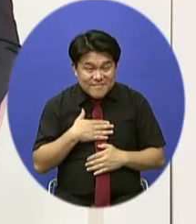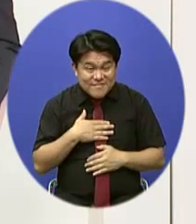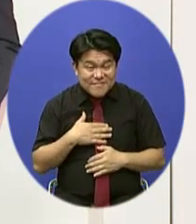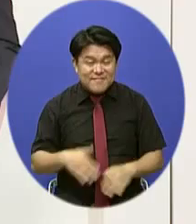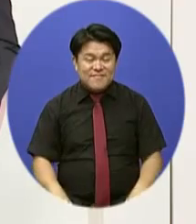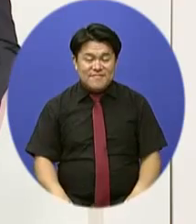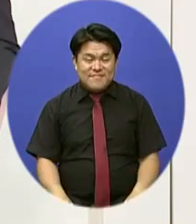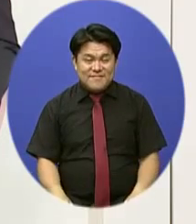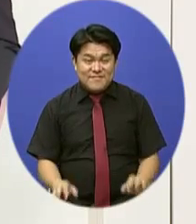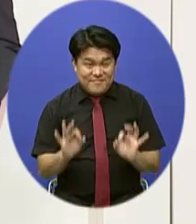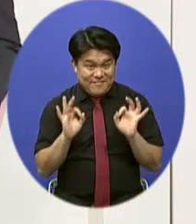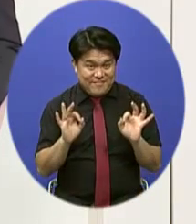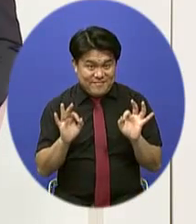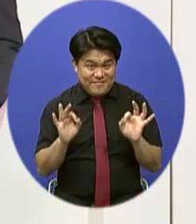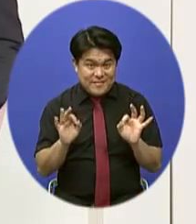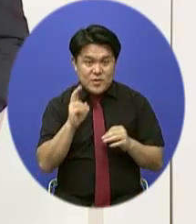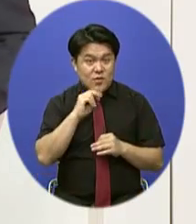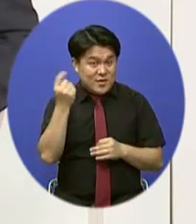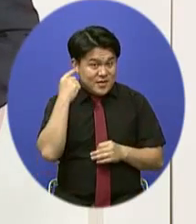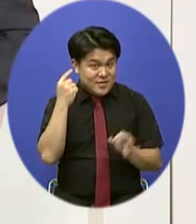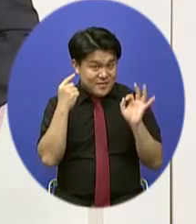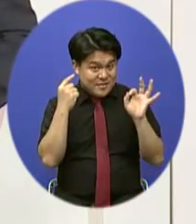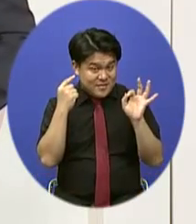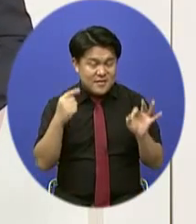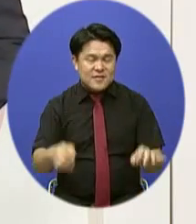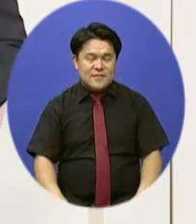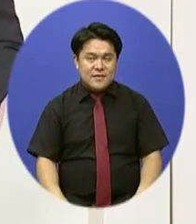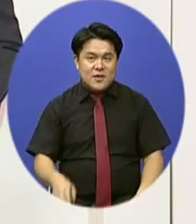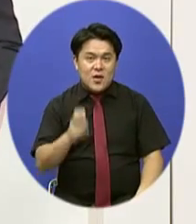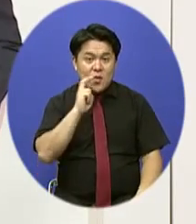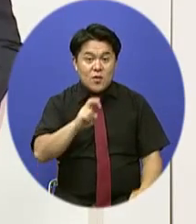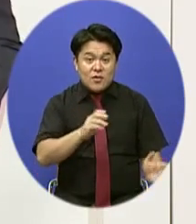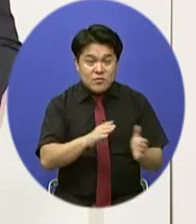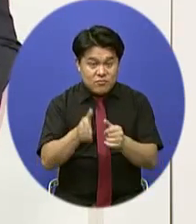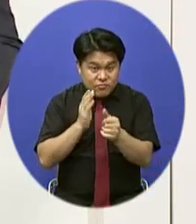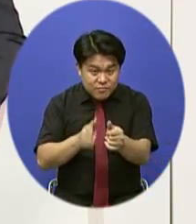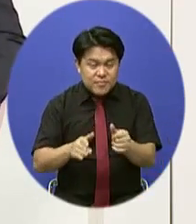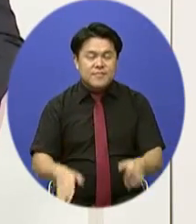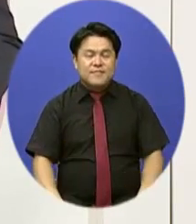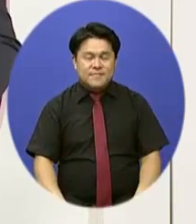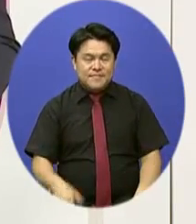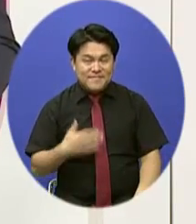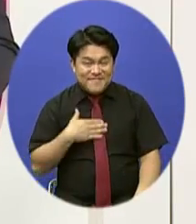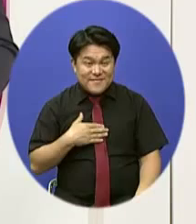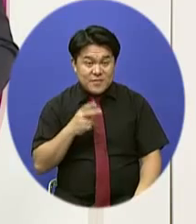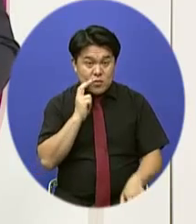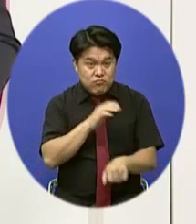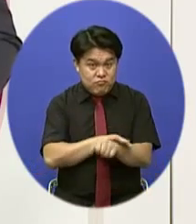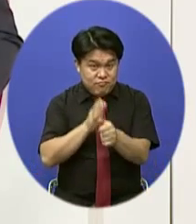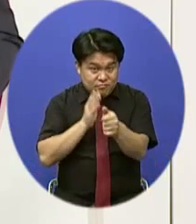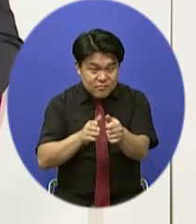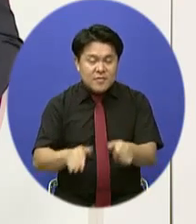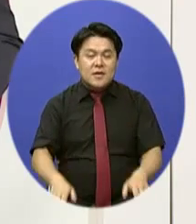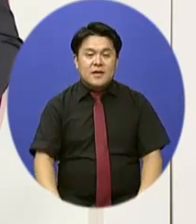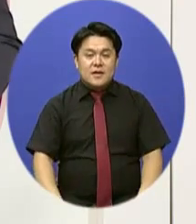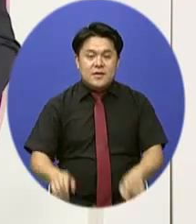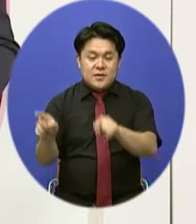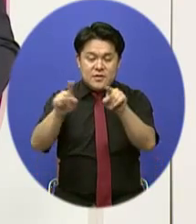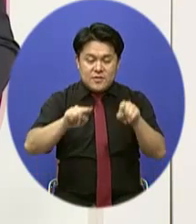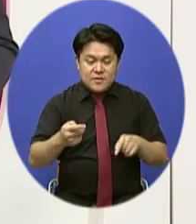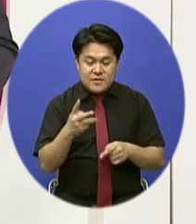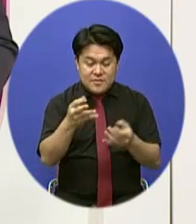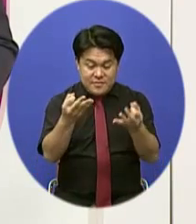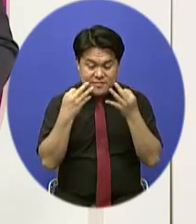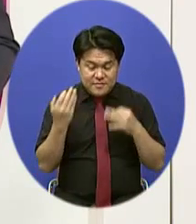저 일조를 하시기 부탁드리면서 노래 청해 듣겠습니다. 자, 네, 노래 준비해 주세요, 아버님. 네, 잘 불러주세요. 네, 네. 전국에